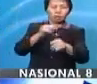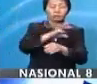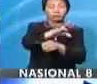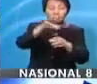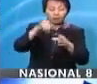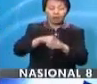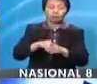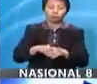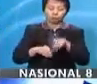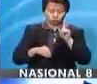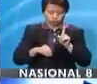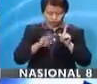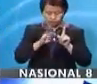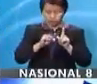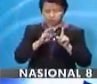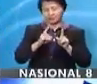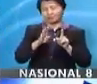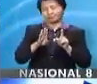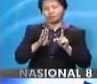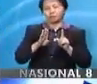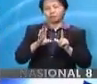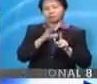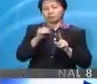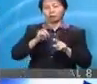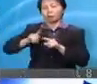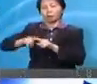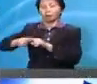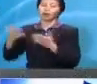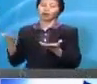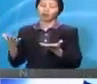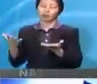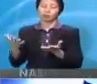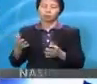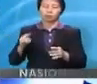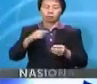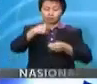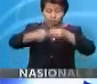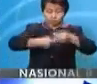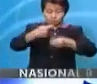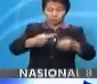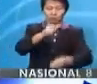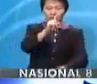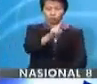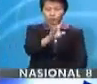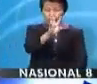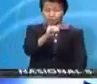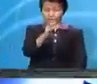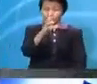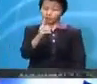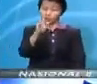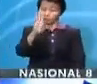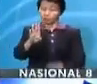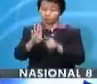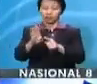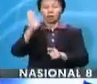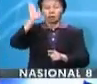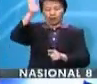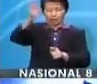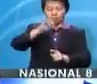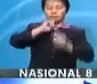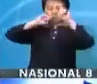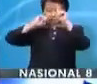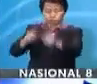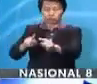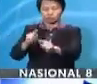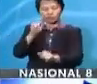isu 1MDB dan sebagainya. Soal 1MDB akan terjawab